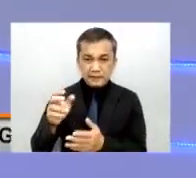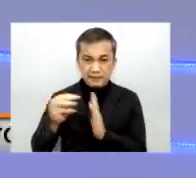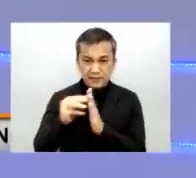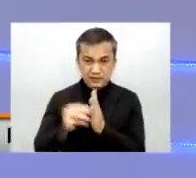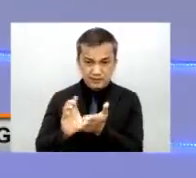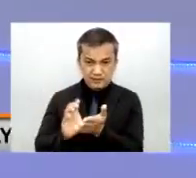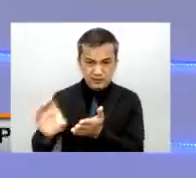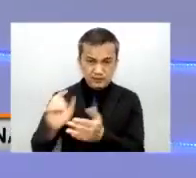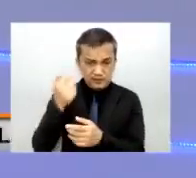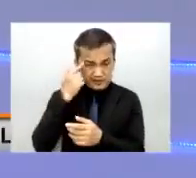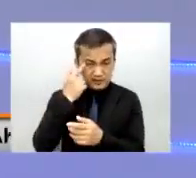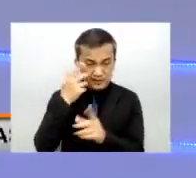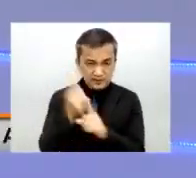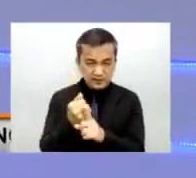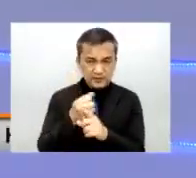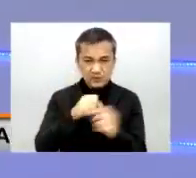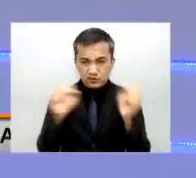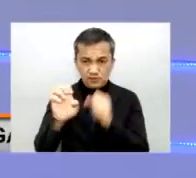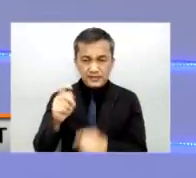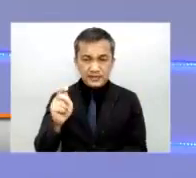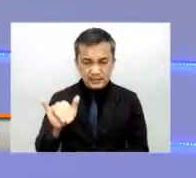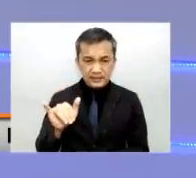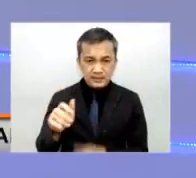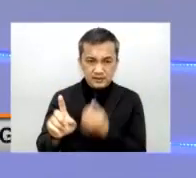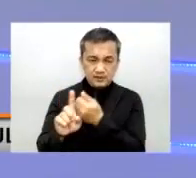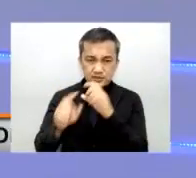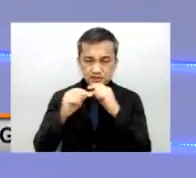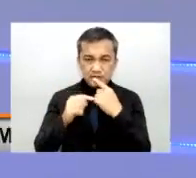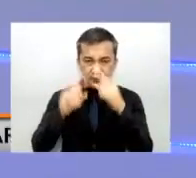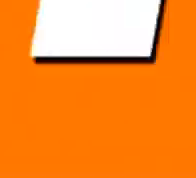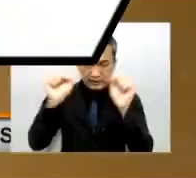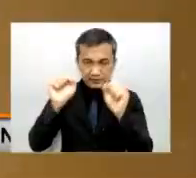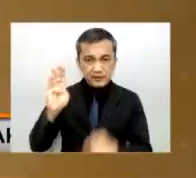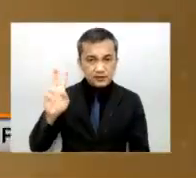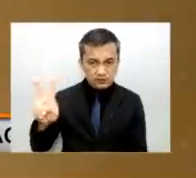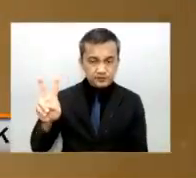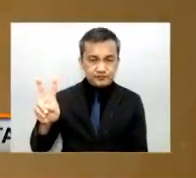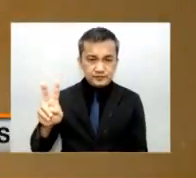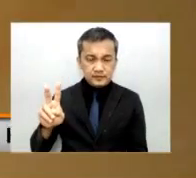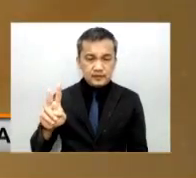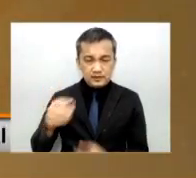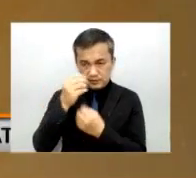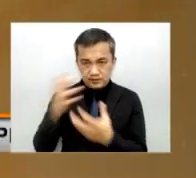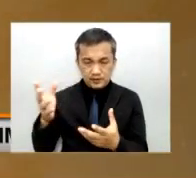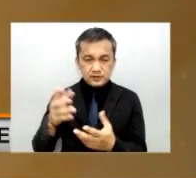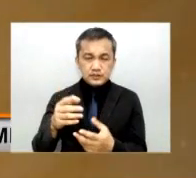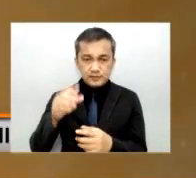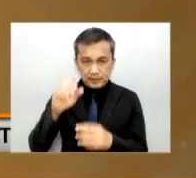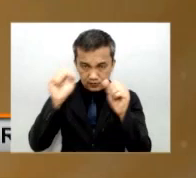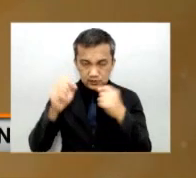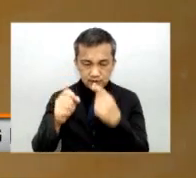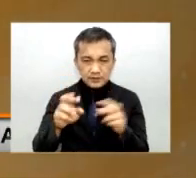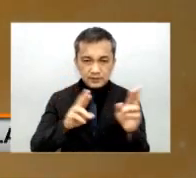sa mga apektado ng bagyong Egay. Ayon yan mismo kay Pangulong Bongbong Marcos. Sa isang payag, sinabi rin ng Pangulo na nakahanda na rin ang iba